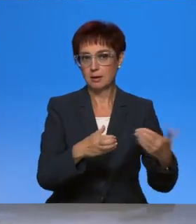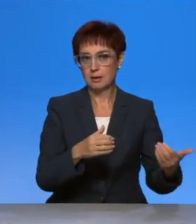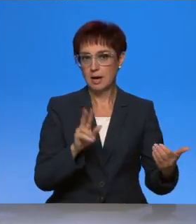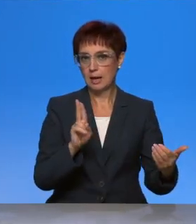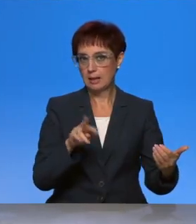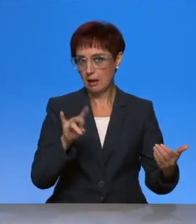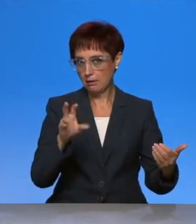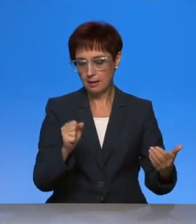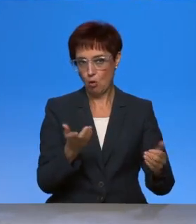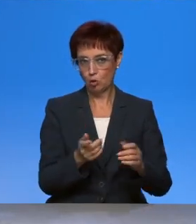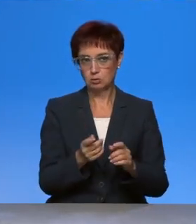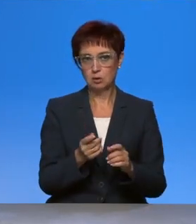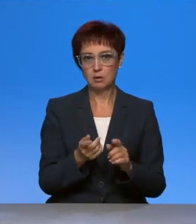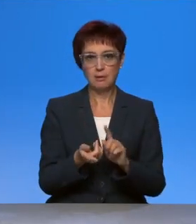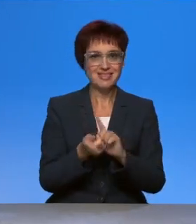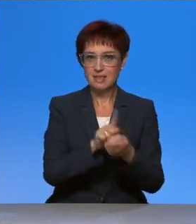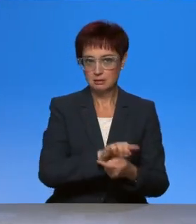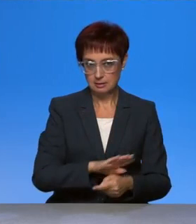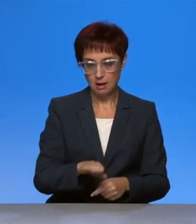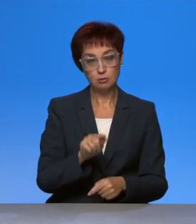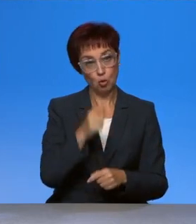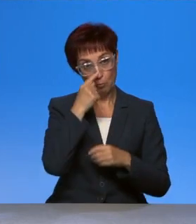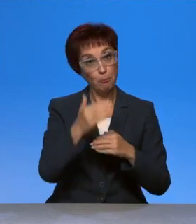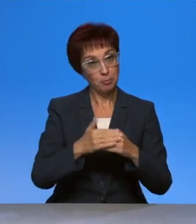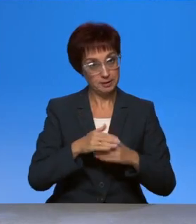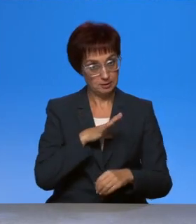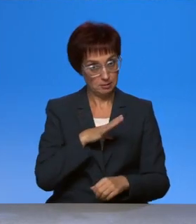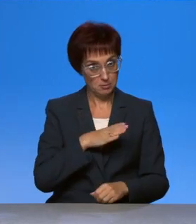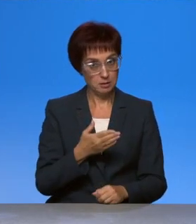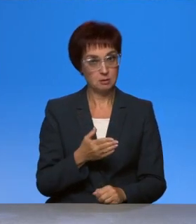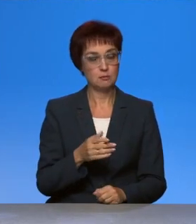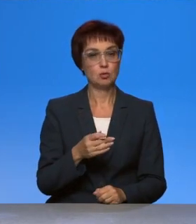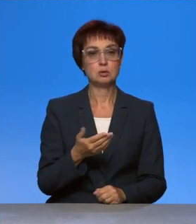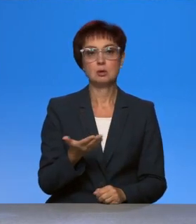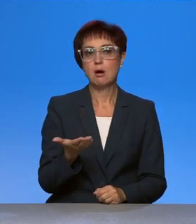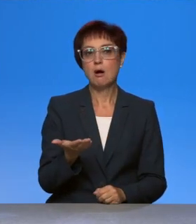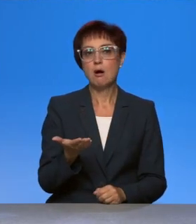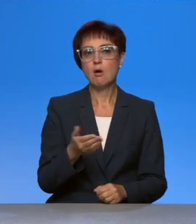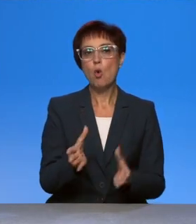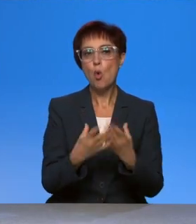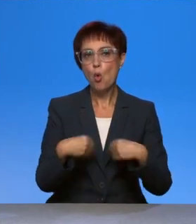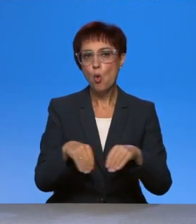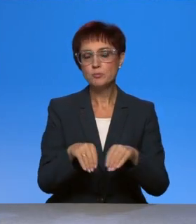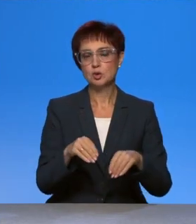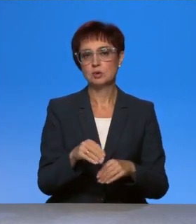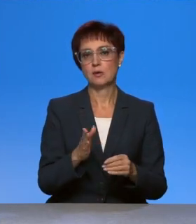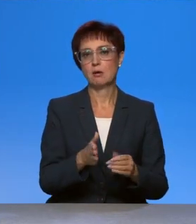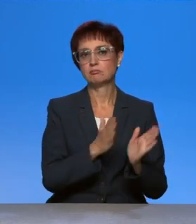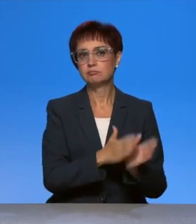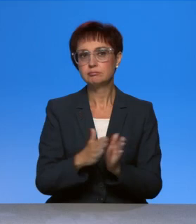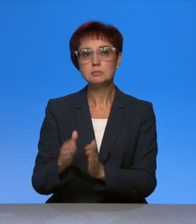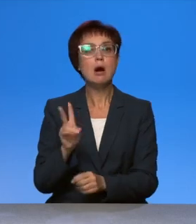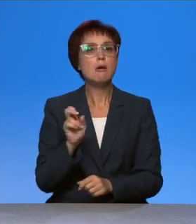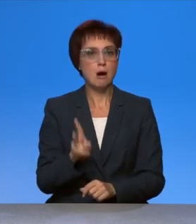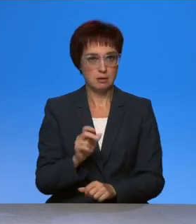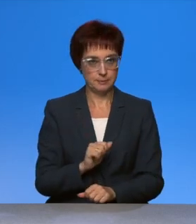была клановая система. Как это общество устроено изнутри? Да, конечно, клановая система. Я могу вам